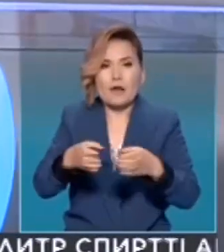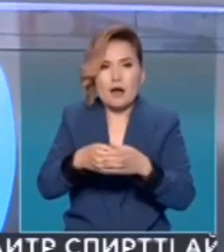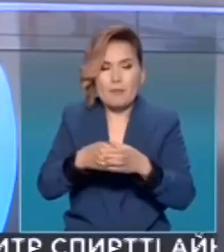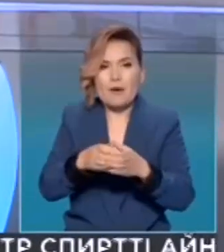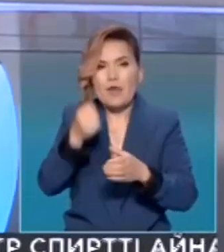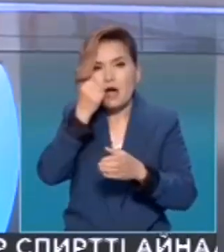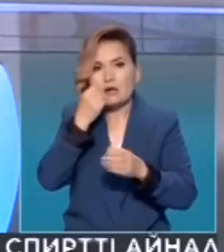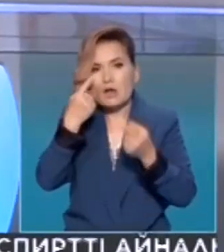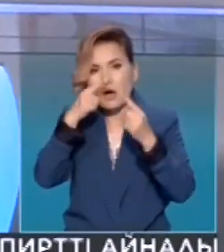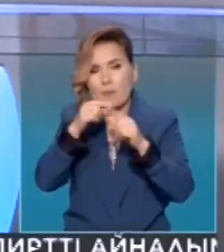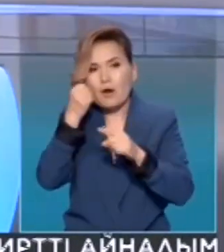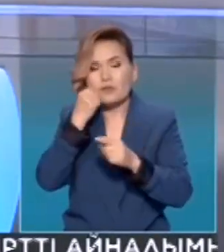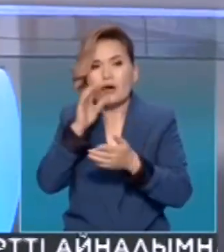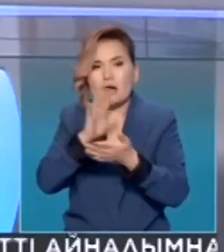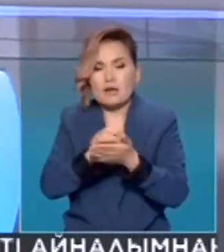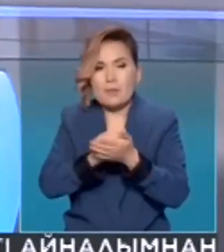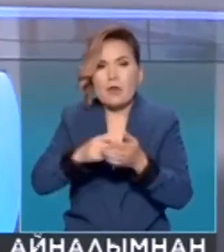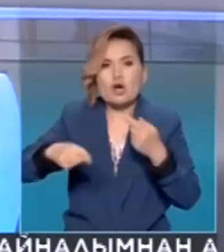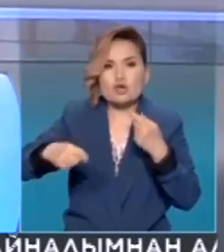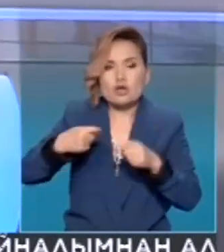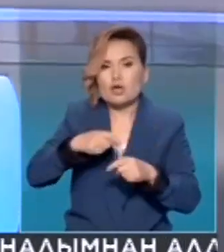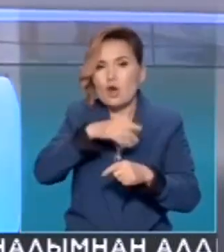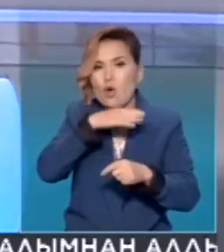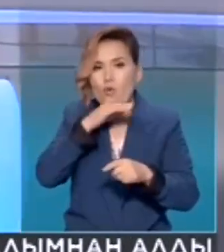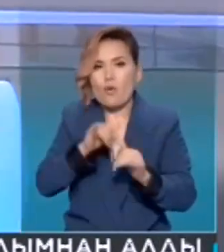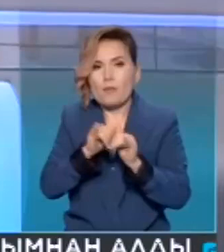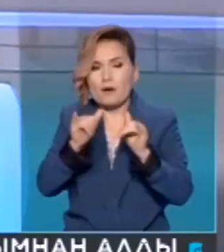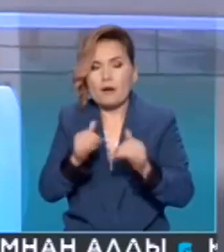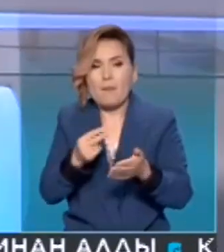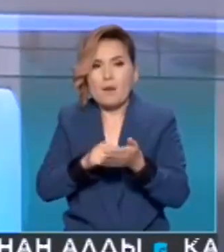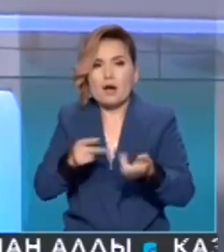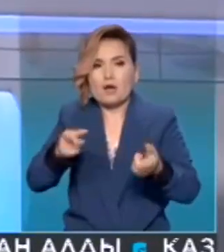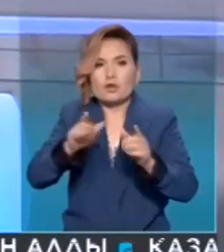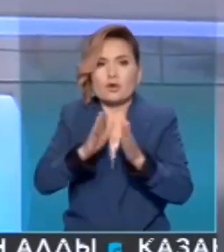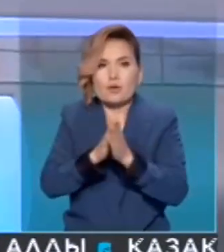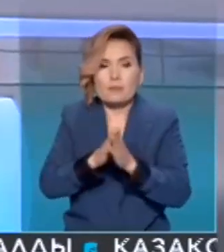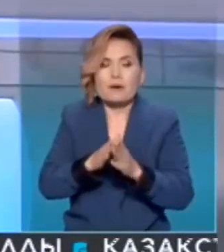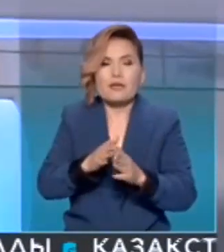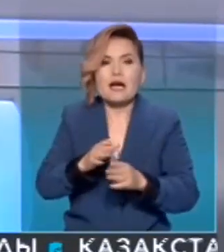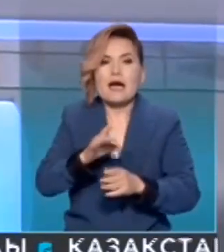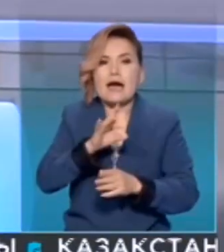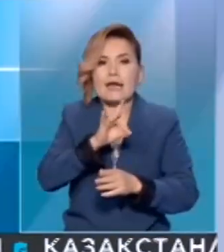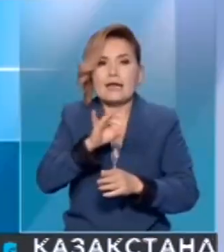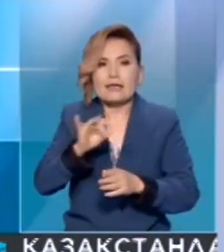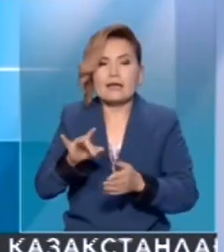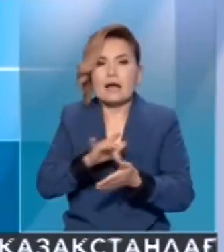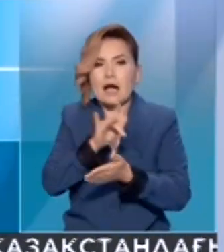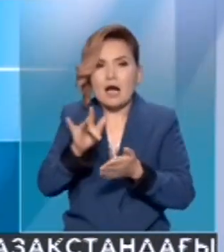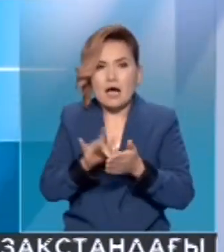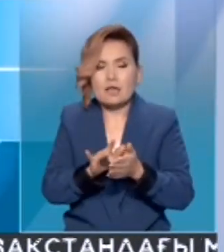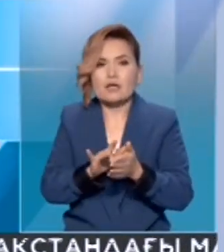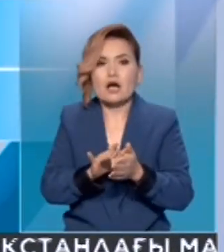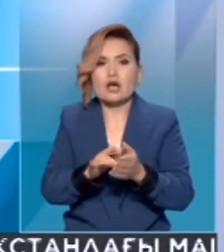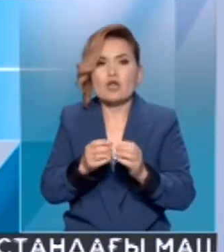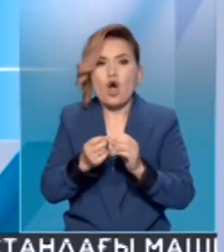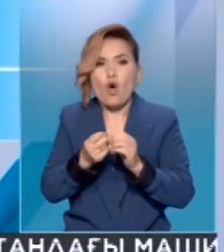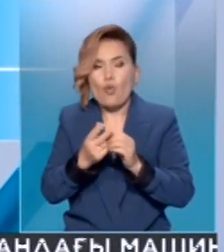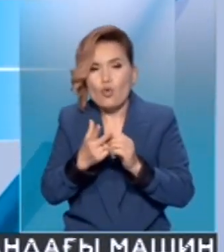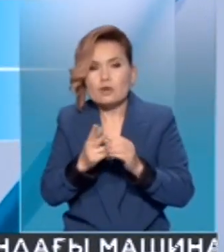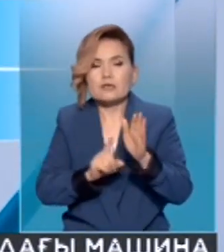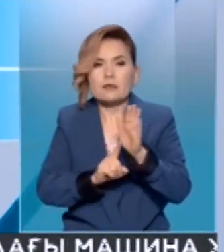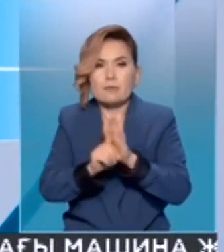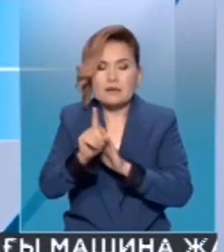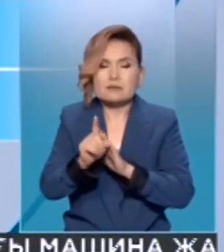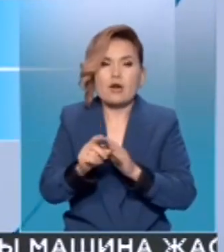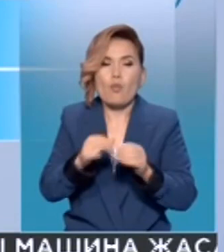жабдықтардың тозуы мен шығындардың көбеюіне байланысты бағаны өсіруді сұраған. Шығыстағы Риддер қаласында тариф 13 теңгеден 18 теңгеге дейін